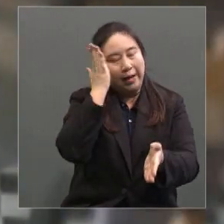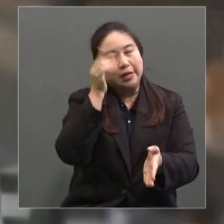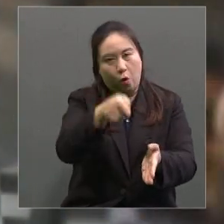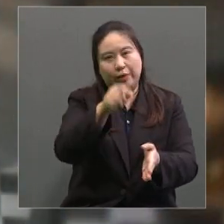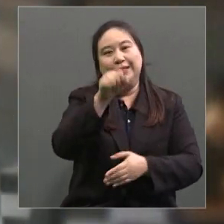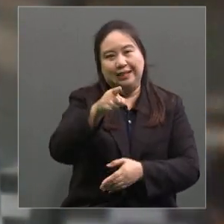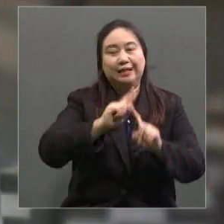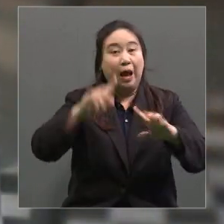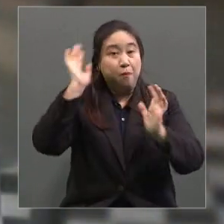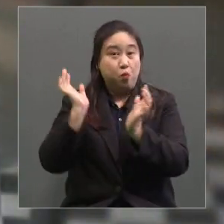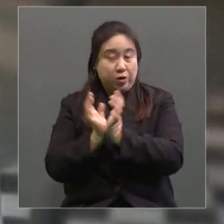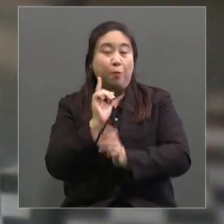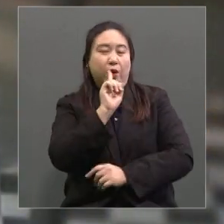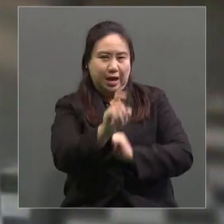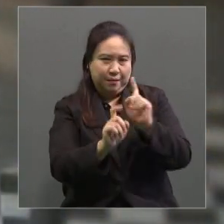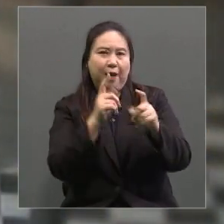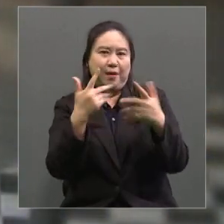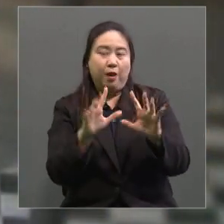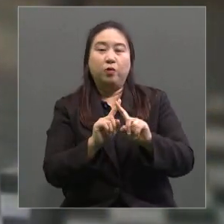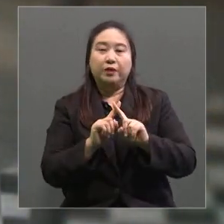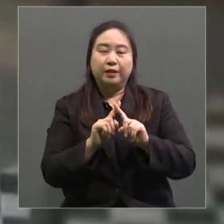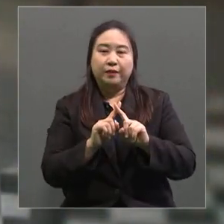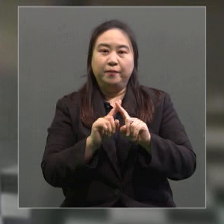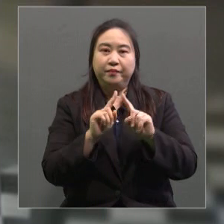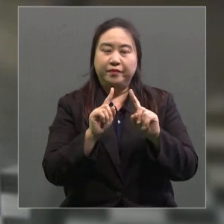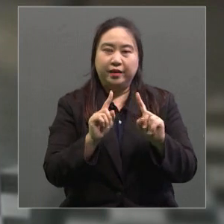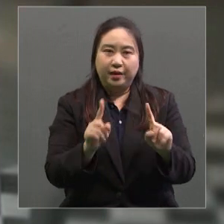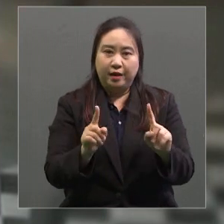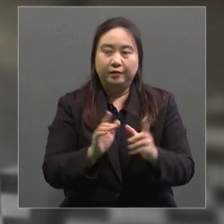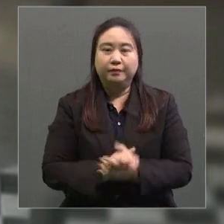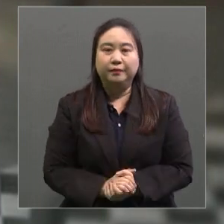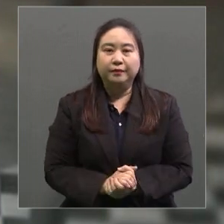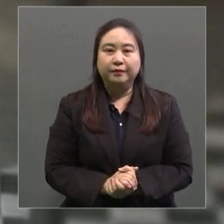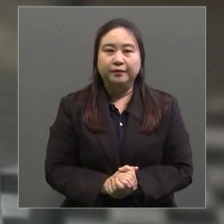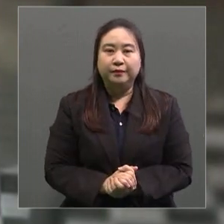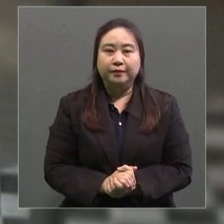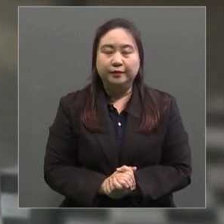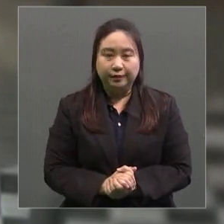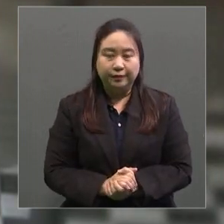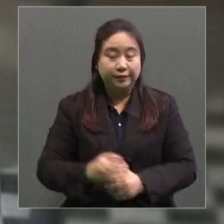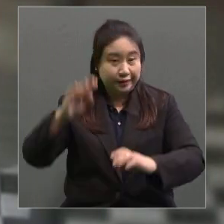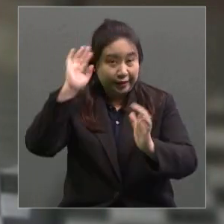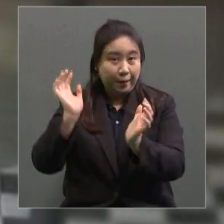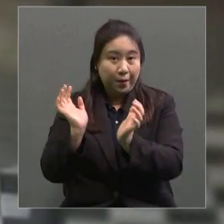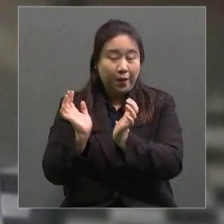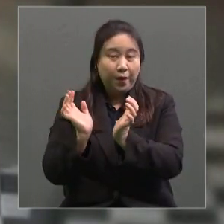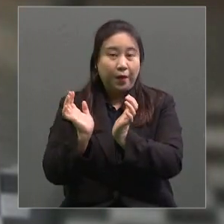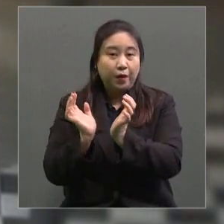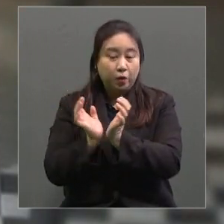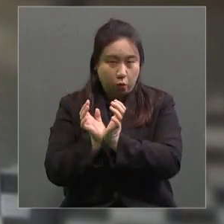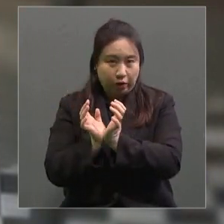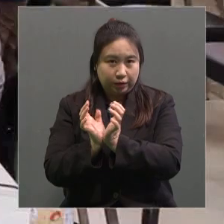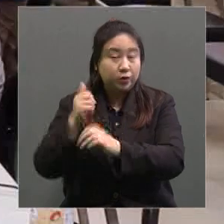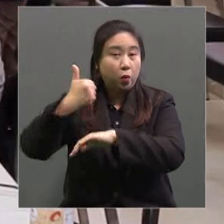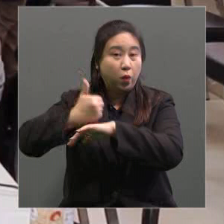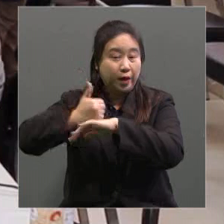าเดี๋ยวฟังข้อมูลจากทางตำรวจนะคะเดี๋ยวจะสับสนการเข้าไปสอบสวนในที่นี้ก็คือพันตำรวจเอกยศวัฒน์แก้วสืบธัญญนิต